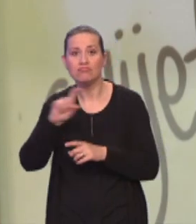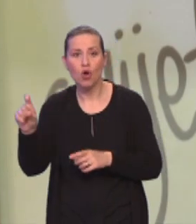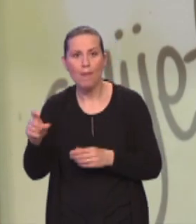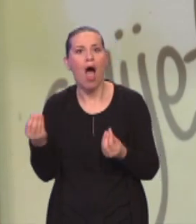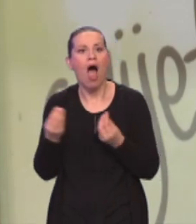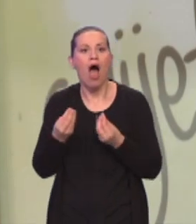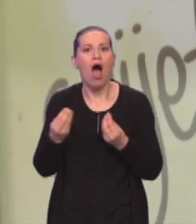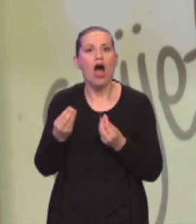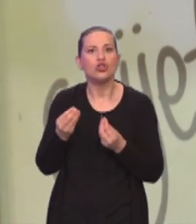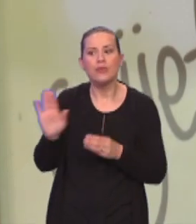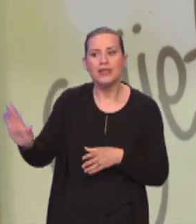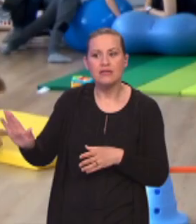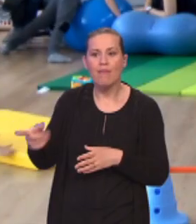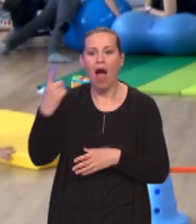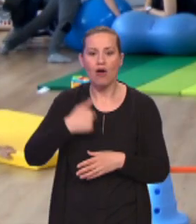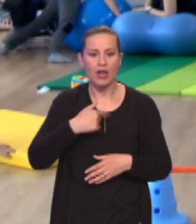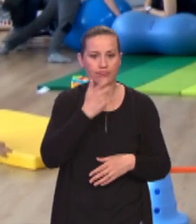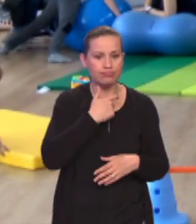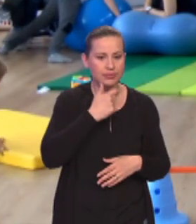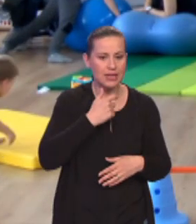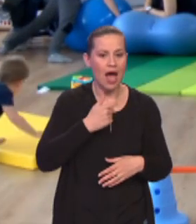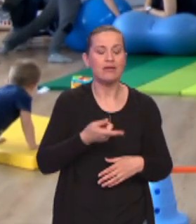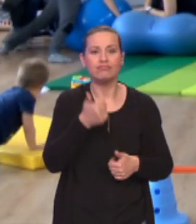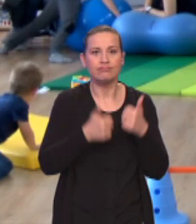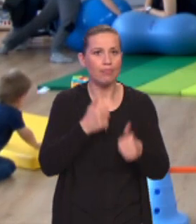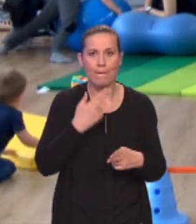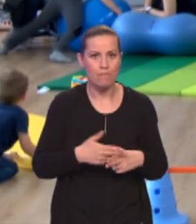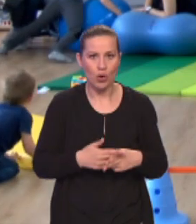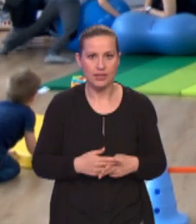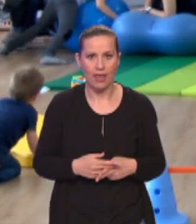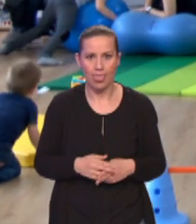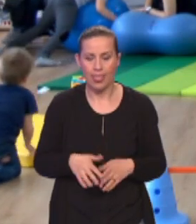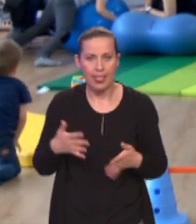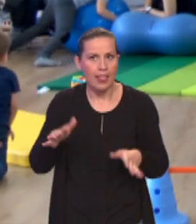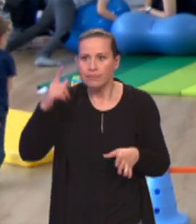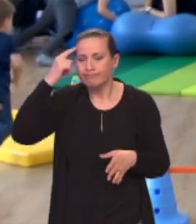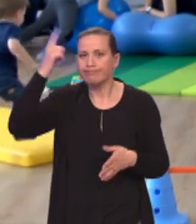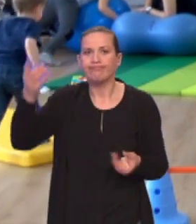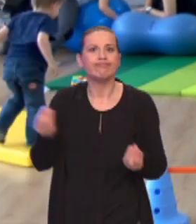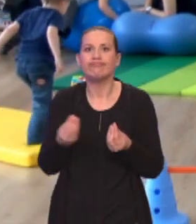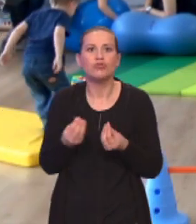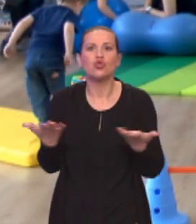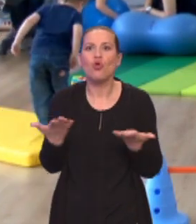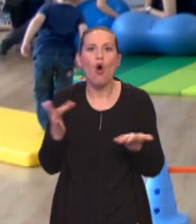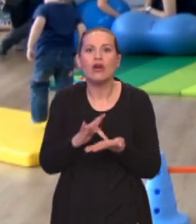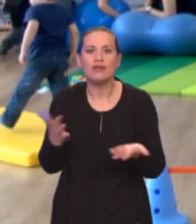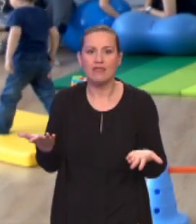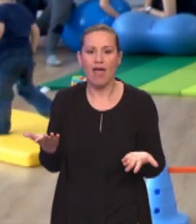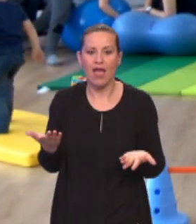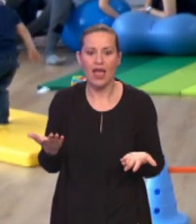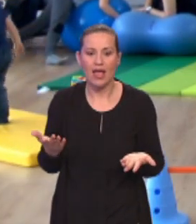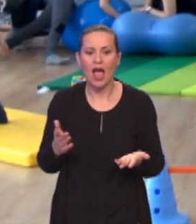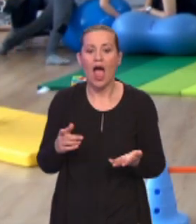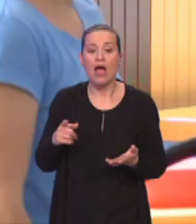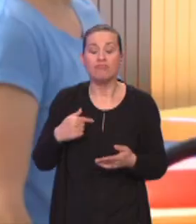oni ostare ili se razbole. Nisam imala nikakvih ideja, ni ne znam ni uopće onako gdje bi, šta bi. Nekako mi se još to čini sve daleko,